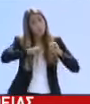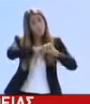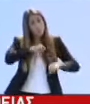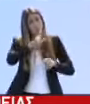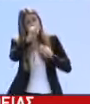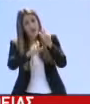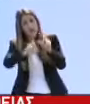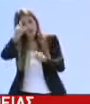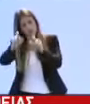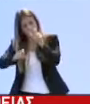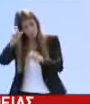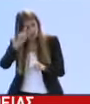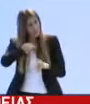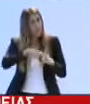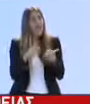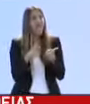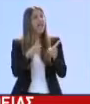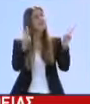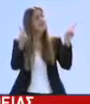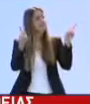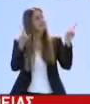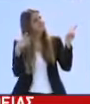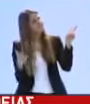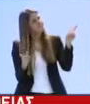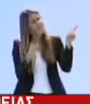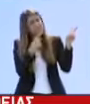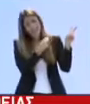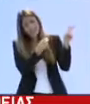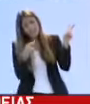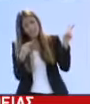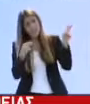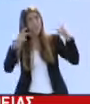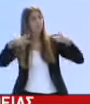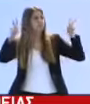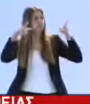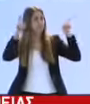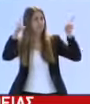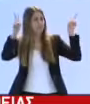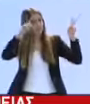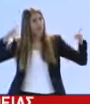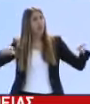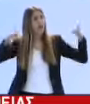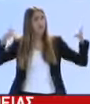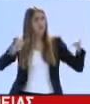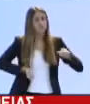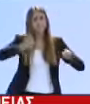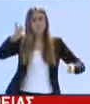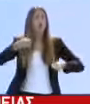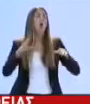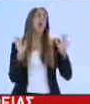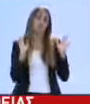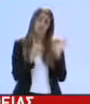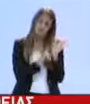κανενός. Ελευθερία όμως δεν σημαίνει ασυδοσία. Προϋποθέτει